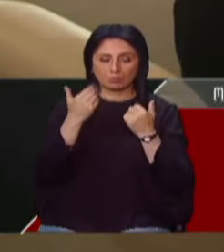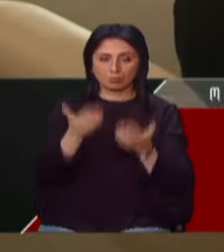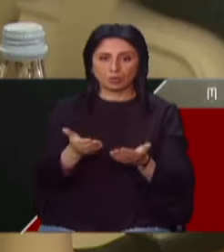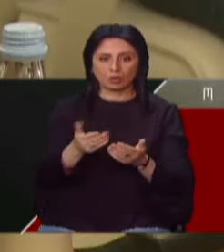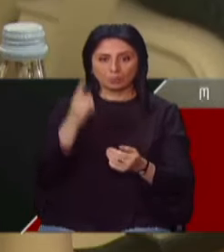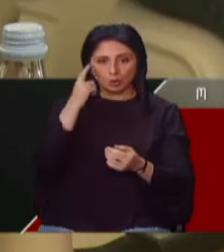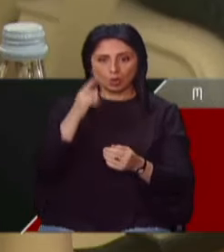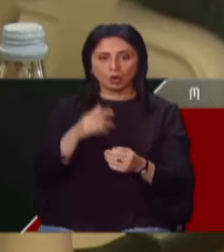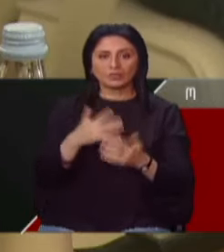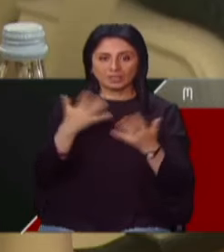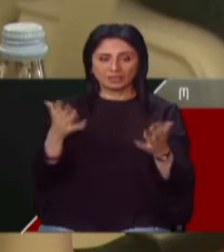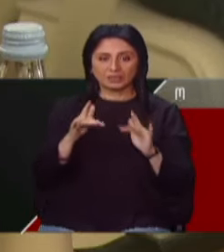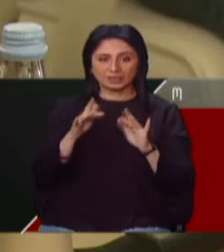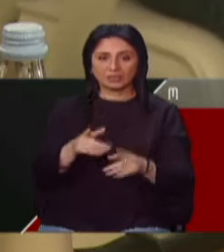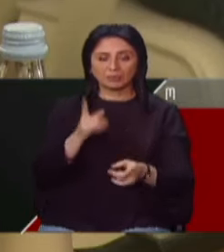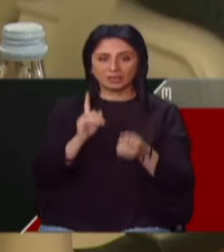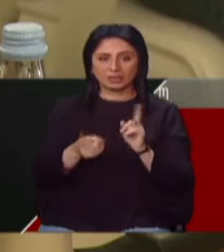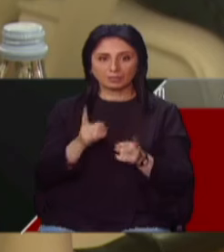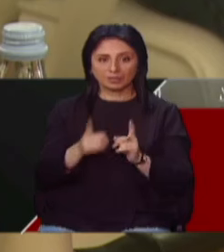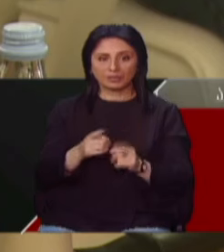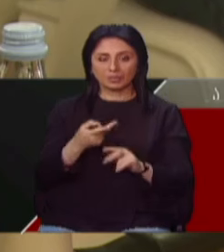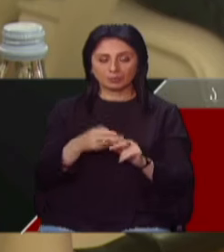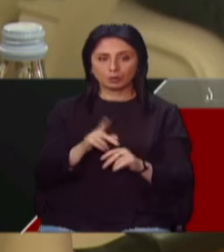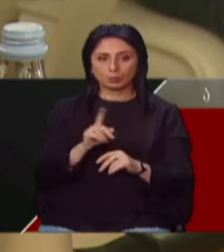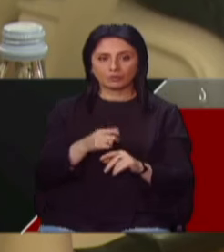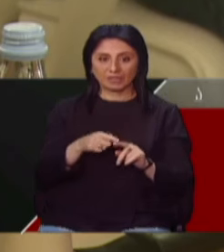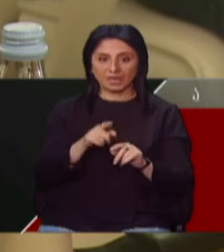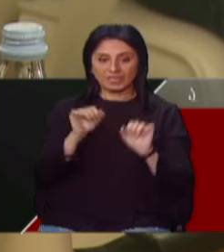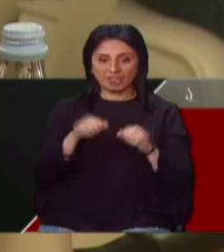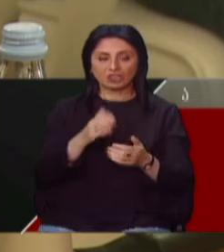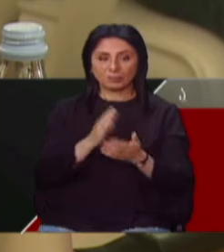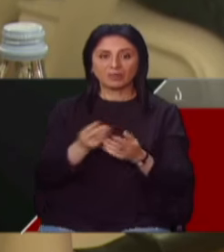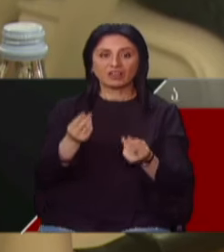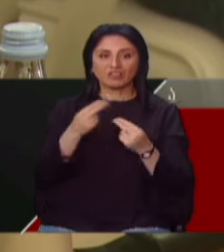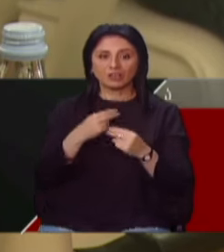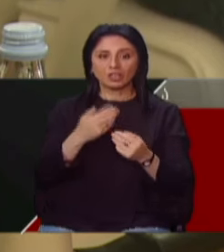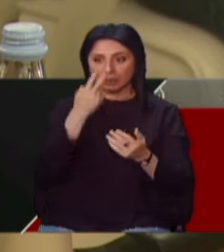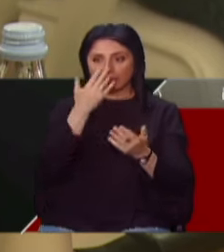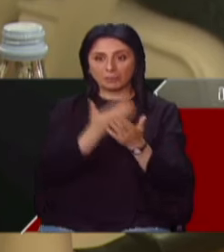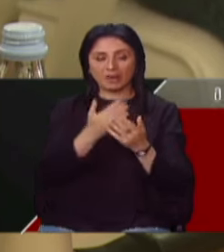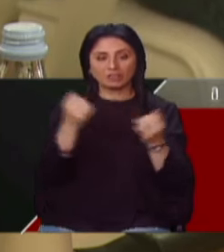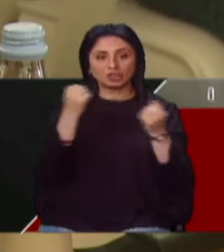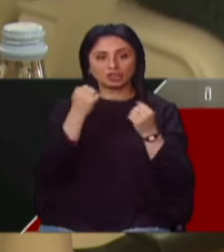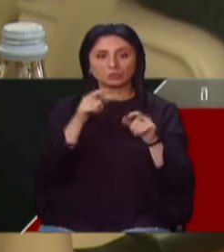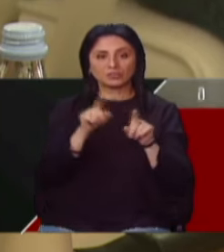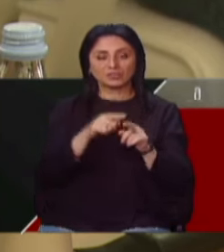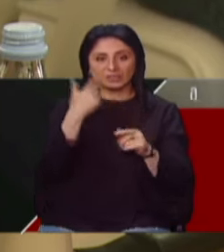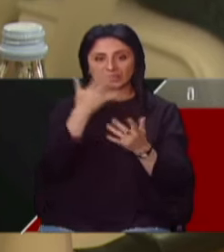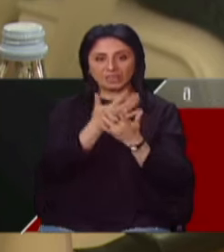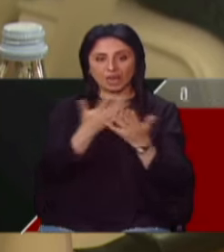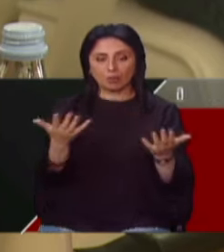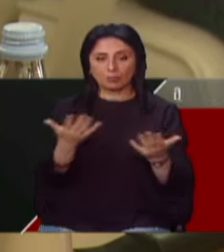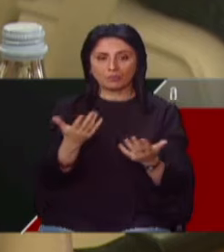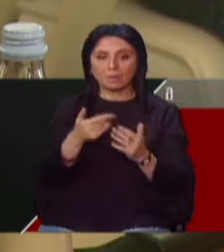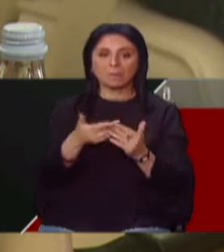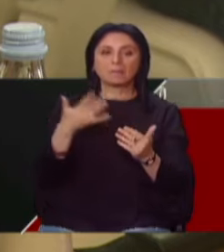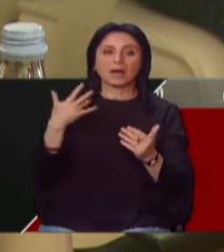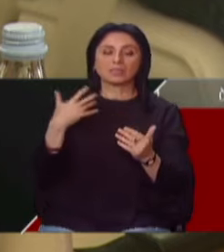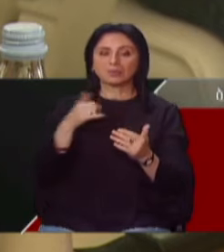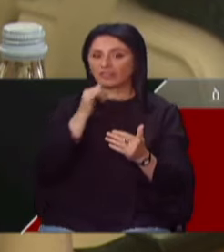და მე მგონია, რომ ეს დიდი საქმეა ნამდვილად, იმიტომ რომ აი საშუალებას გვაძლევს, რომ წარმოვაჩინოთ სპორტის ისეთი სახეობები, რომლებიც